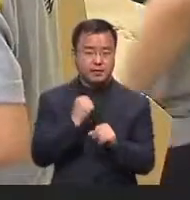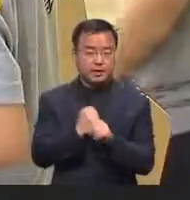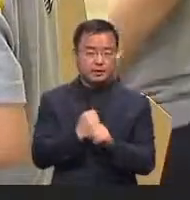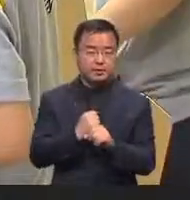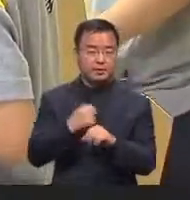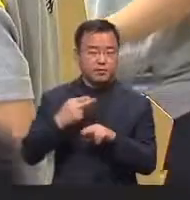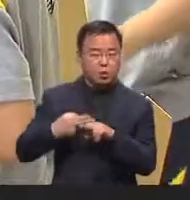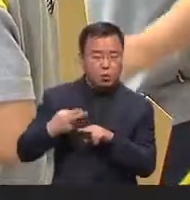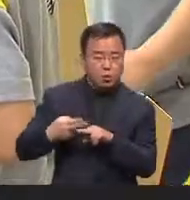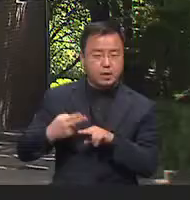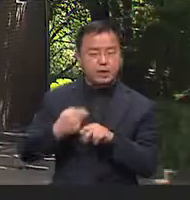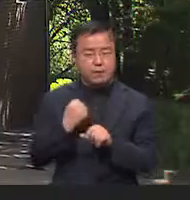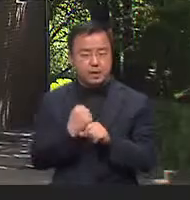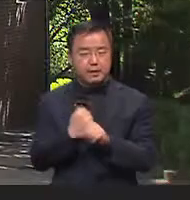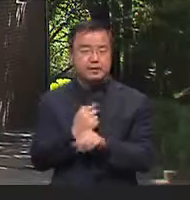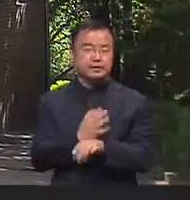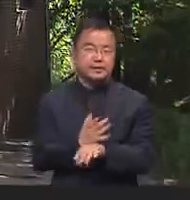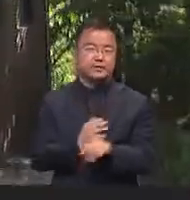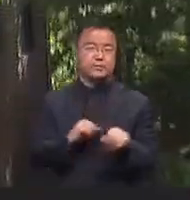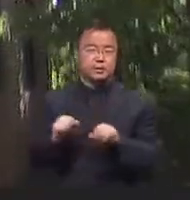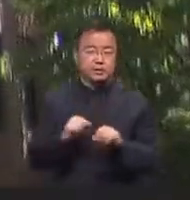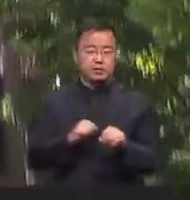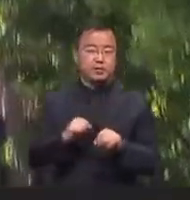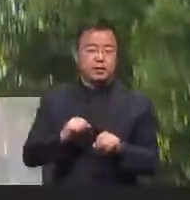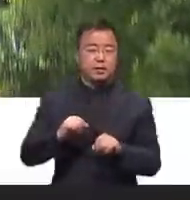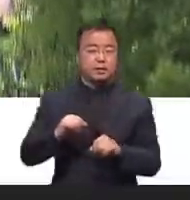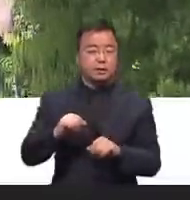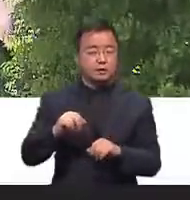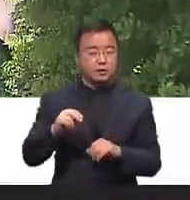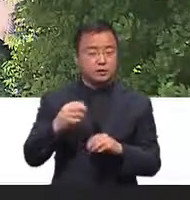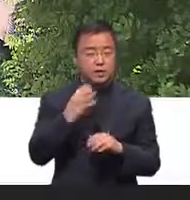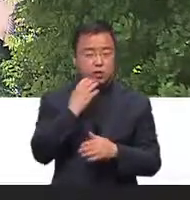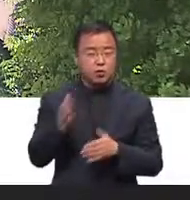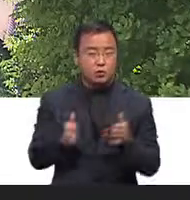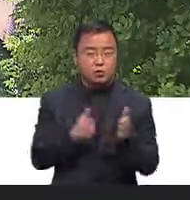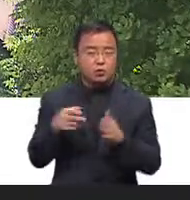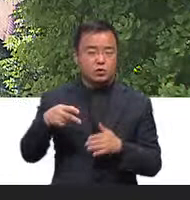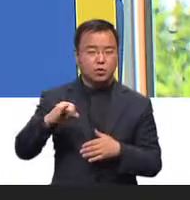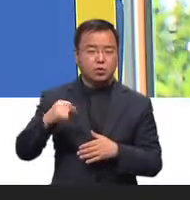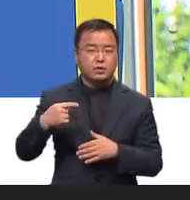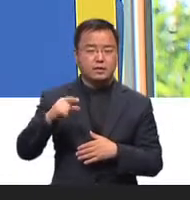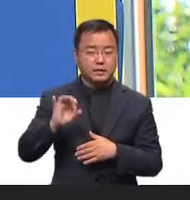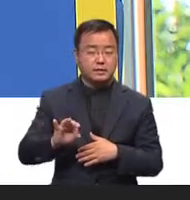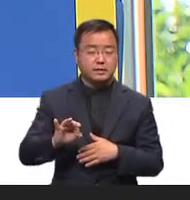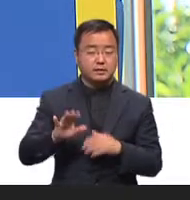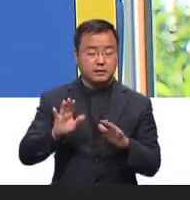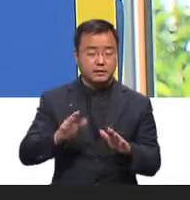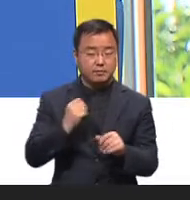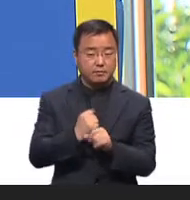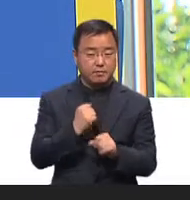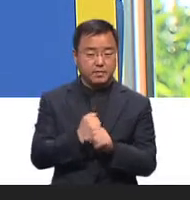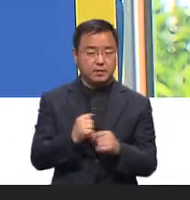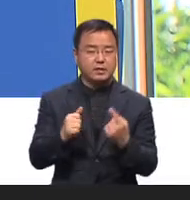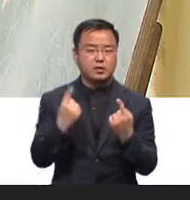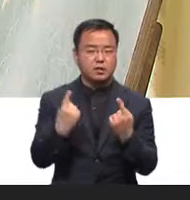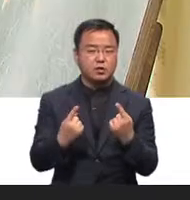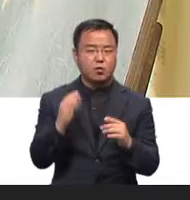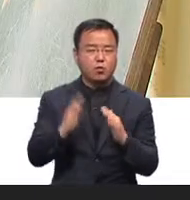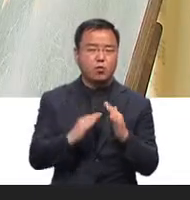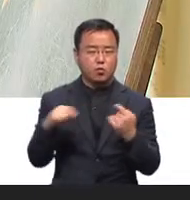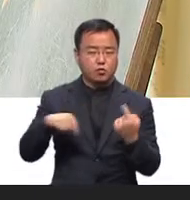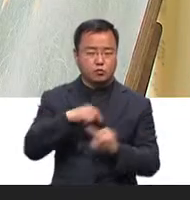도 합니다 경기도 시흥시가 전국 1호 로 만든 공공형 실 내 놀이터 입니다 실내